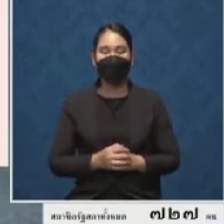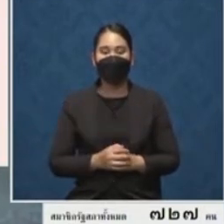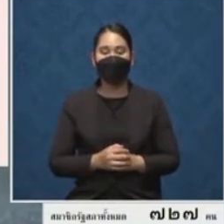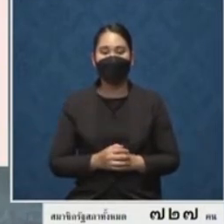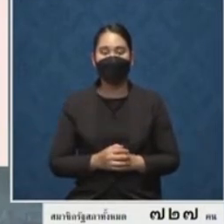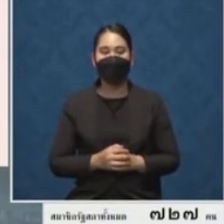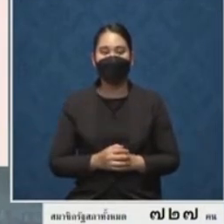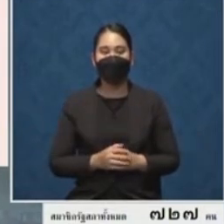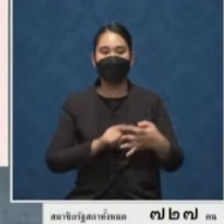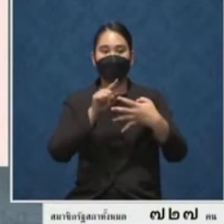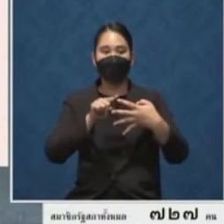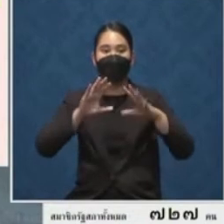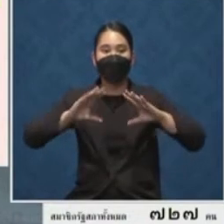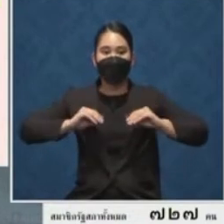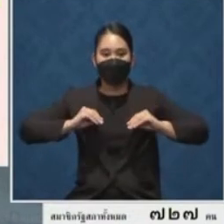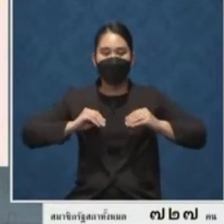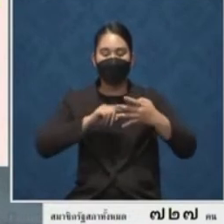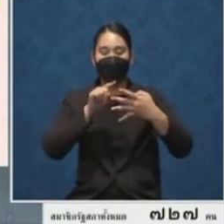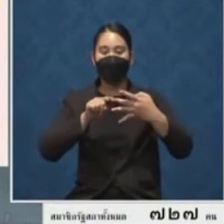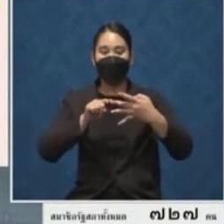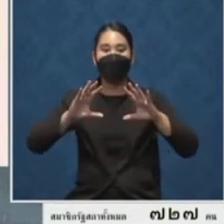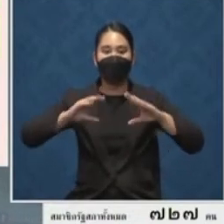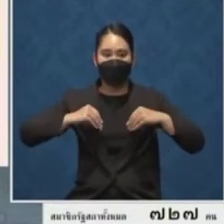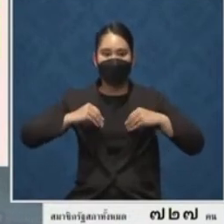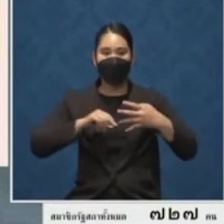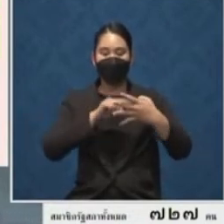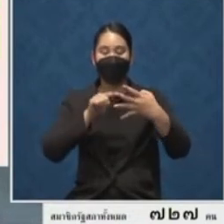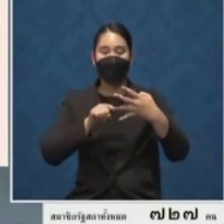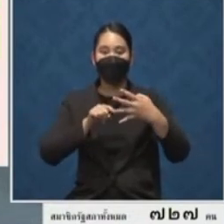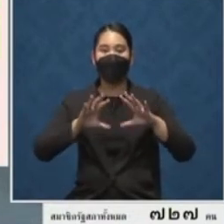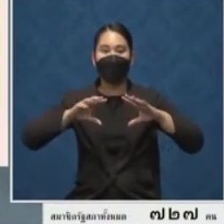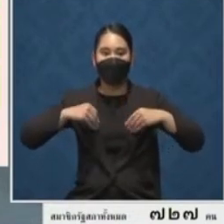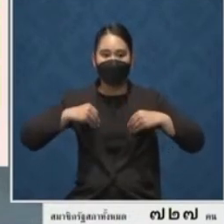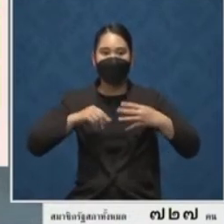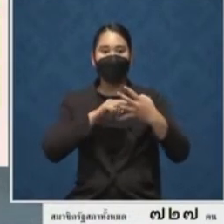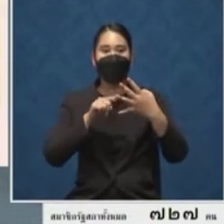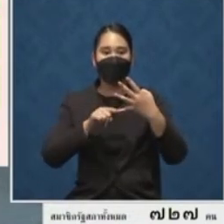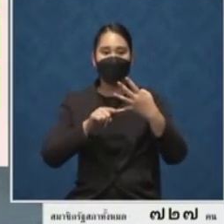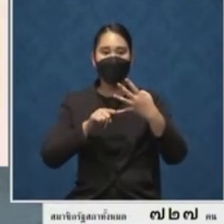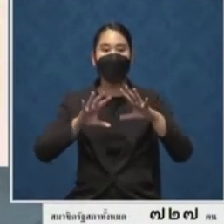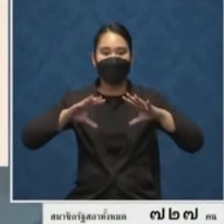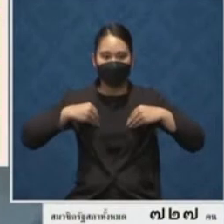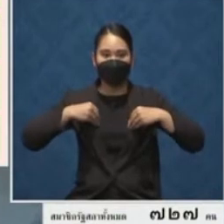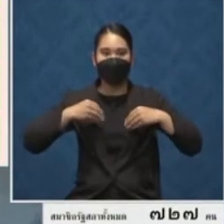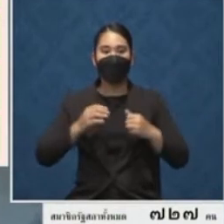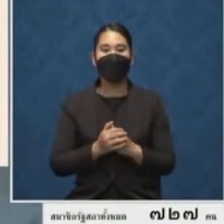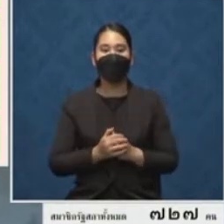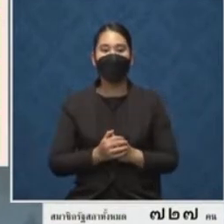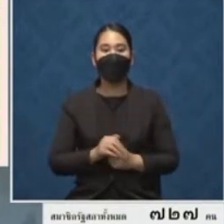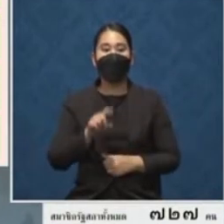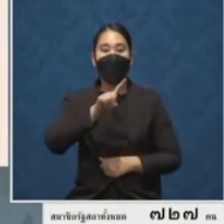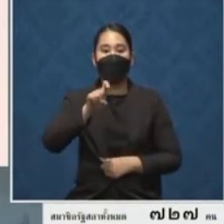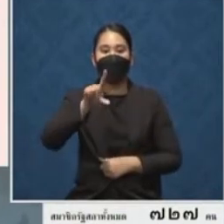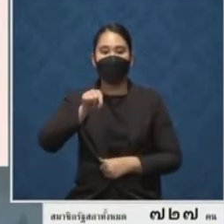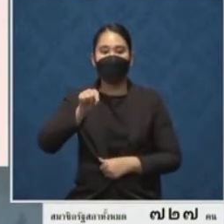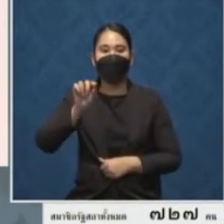1รับหลักการ2รับหลักการ3รับหลักการและ4รับหลักการ 124นายชัยทิพย์ก